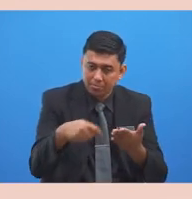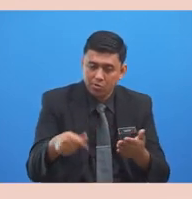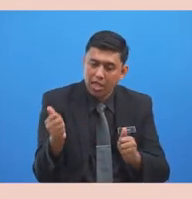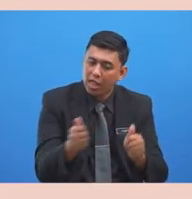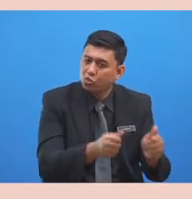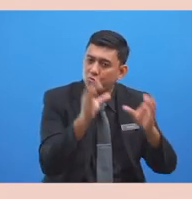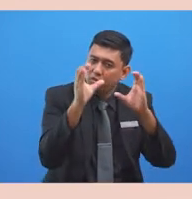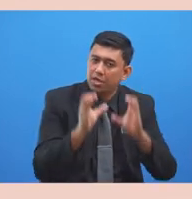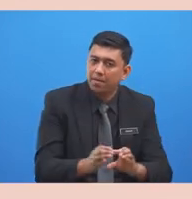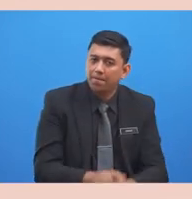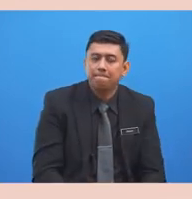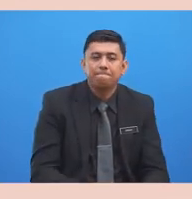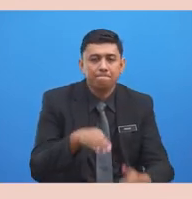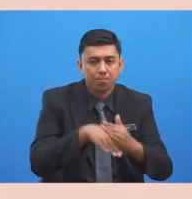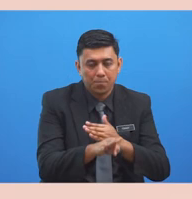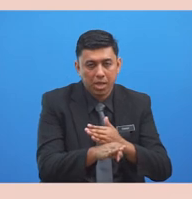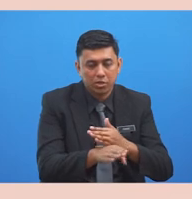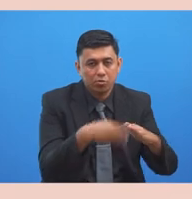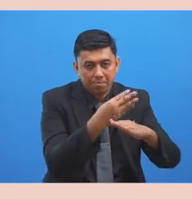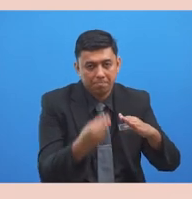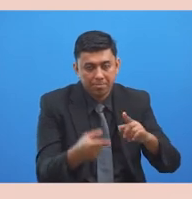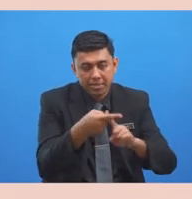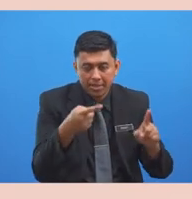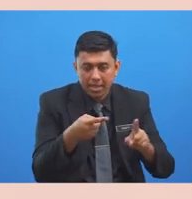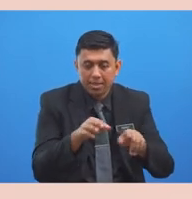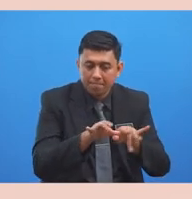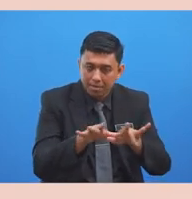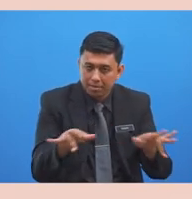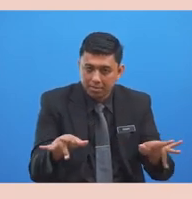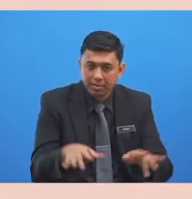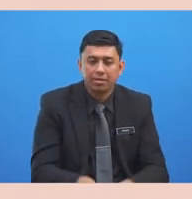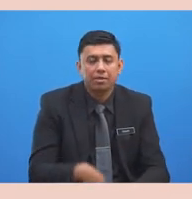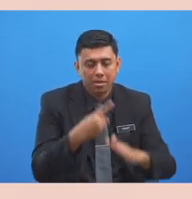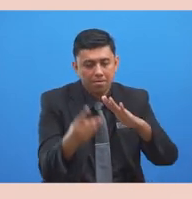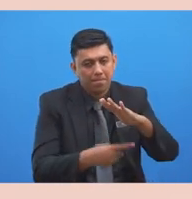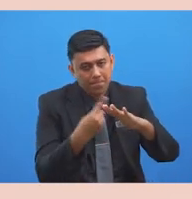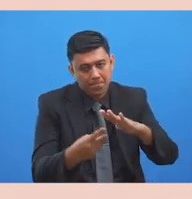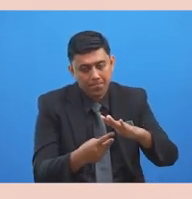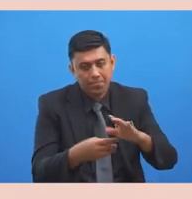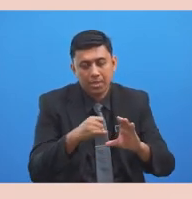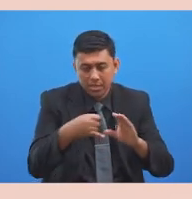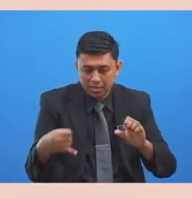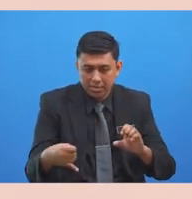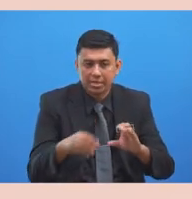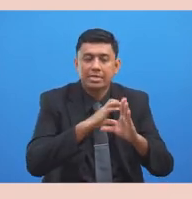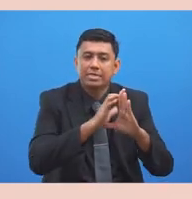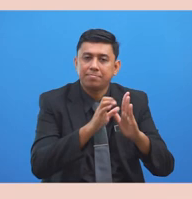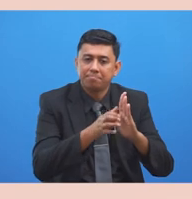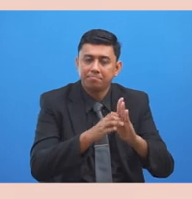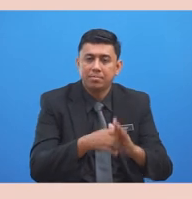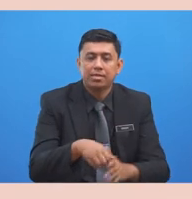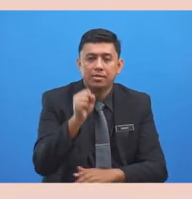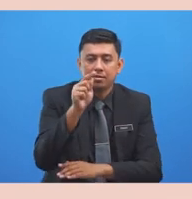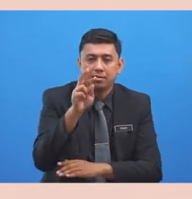menulis atau cara bagi memasukkan input dari papan kekunci berdasarkan jenis data string,